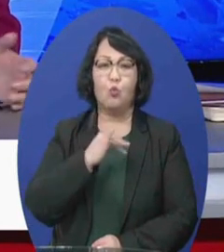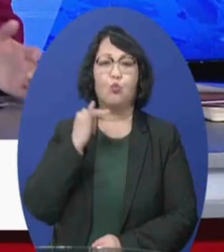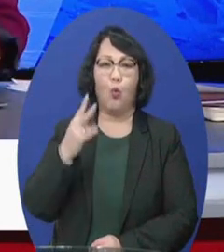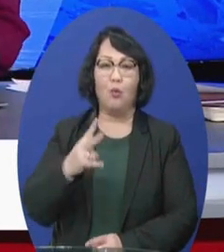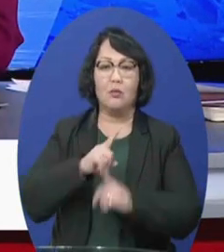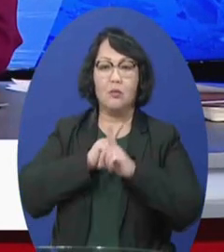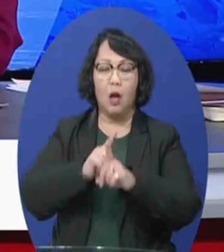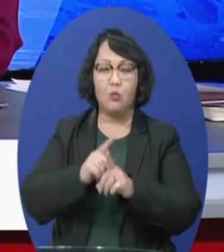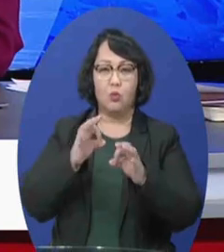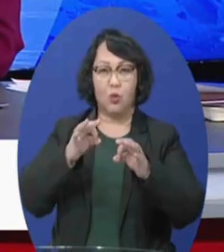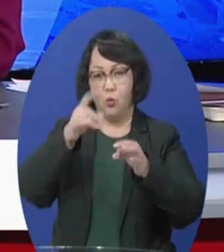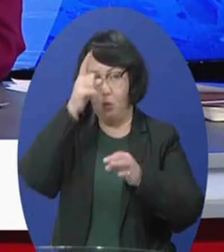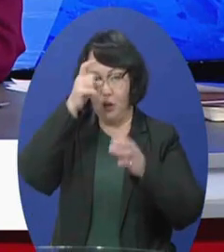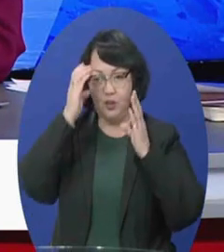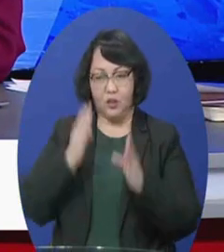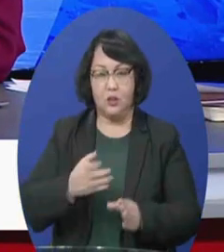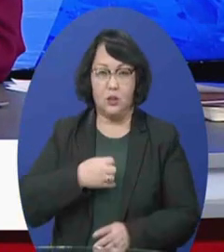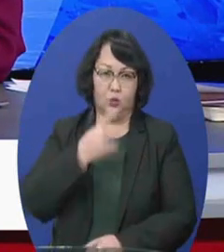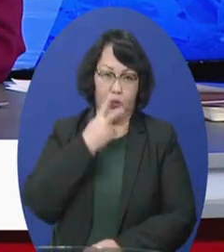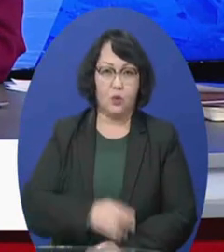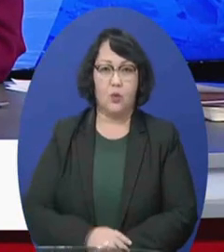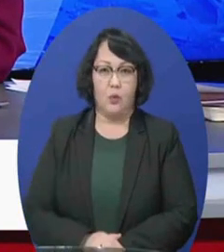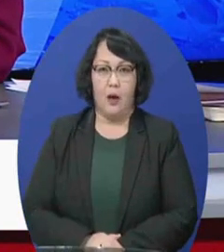юм. Ингээд гишүүдээ яриа хүргэе.